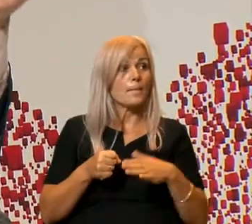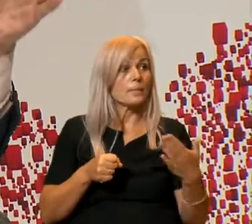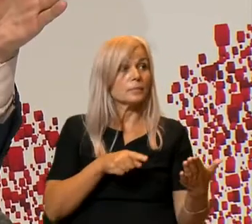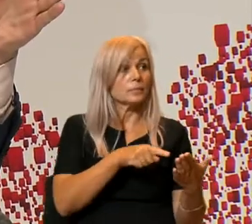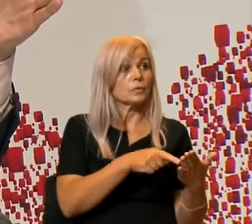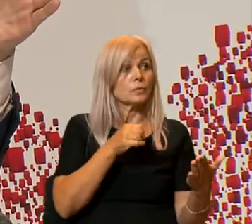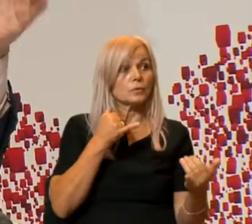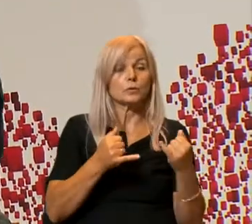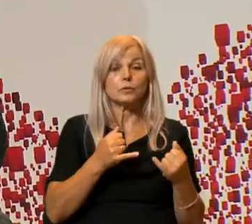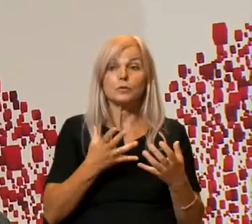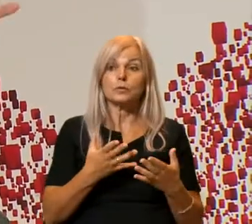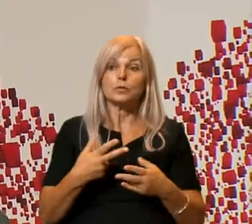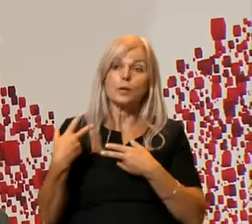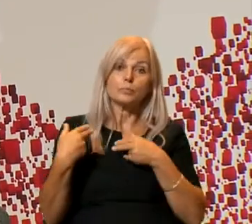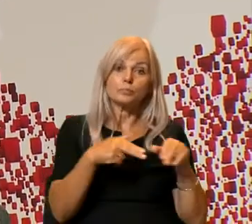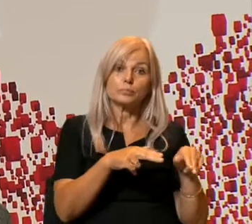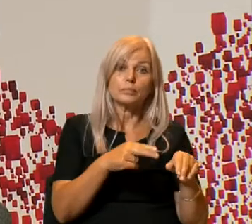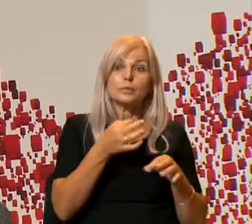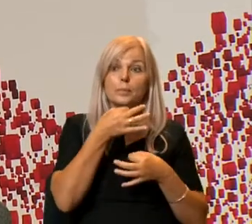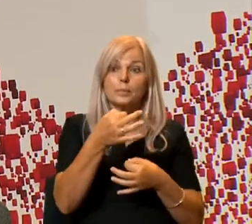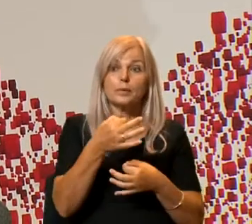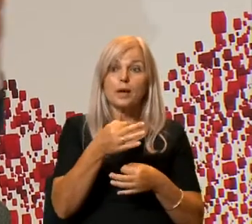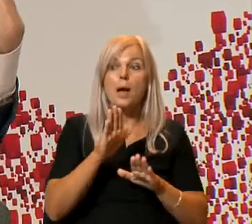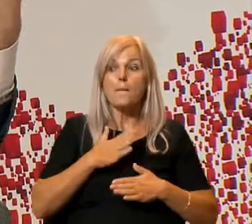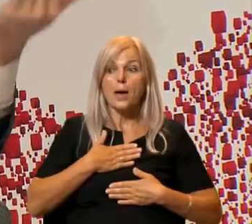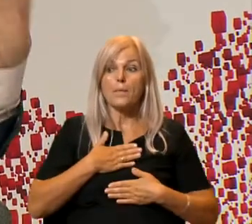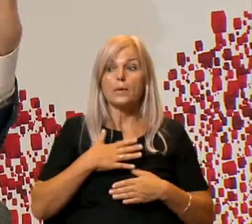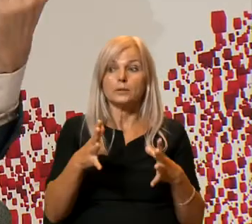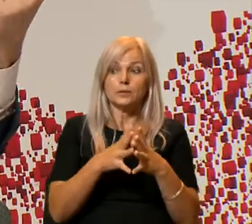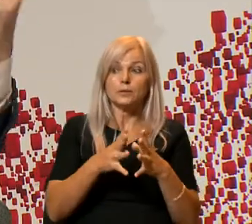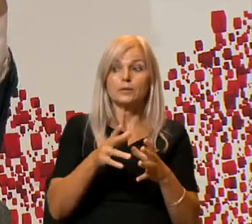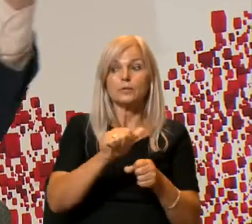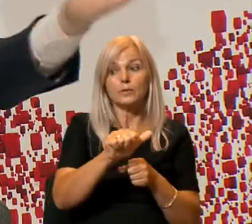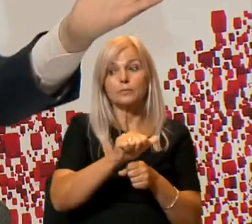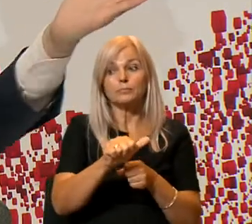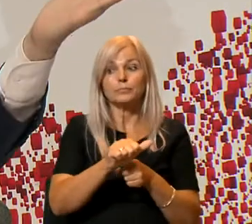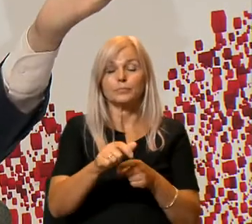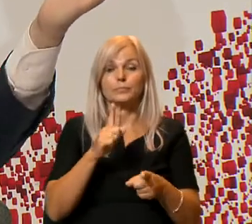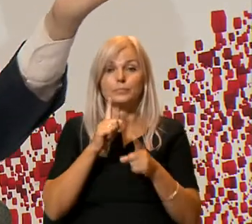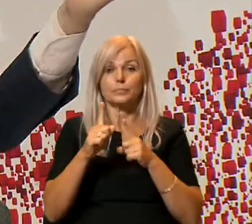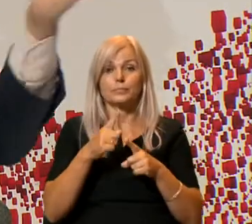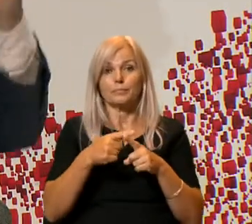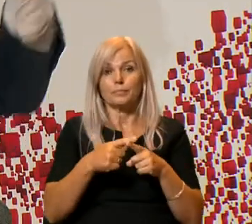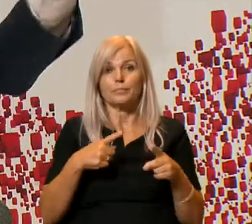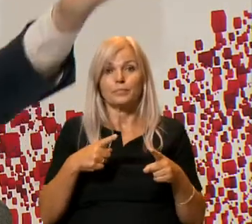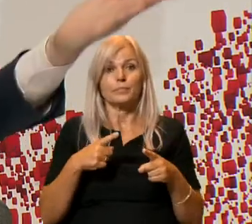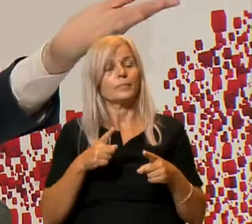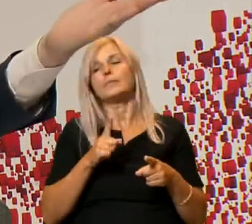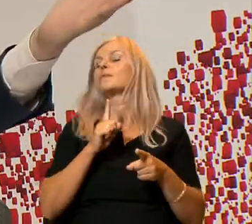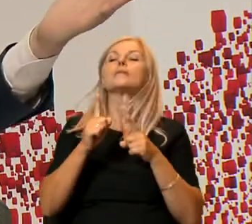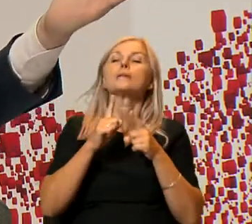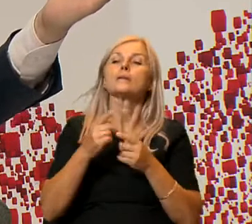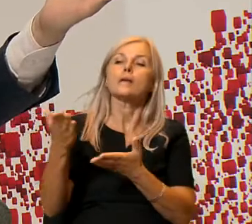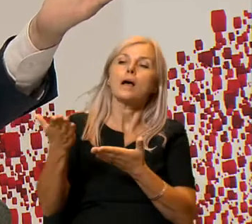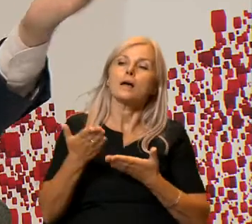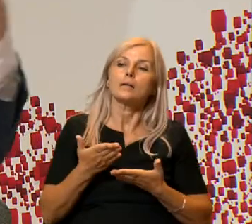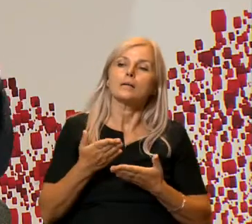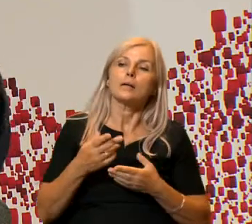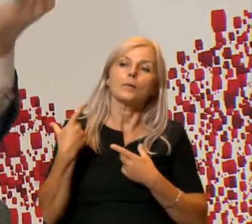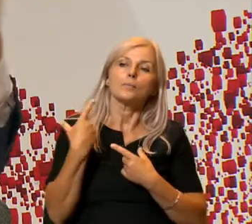chciałby podejść i zadać jeszcze pytanie, będziemy mieli jakieś 10-12 minut na krótką rozmowę, to zachęcam serdecznie, żeby po prostu podejść do